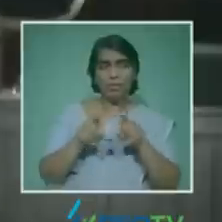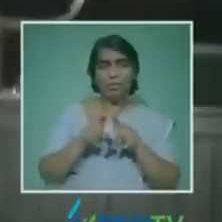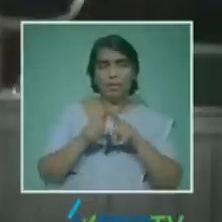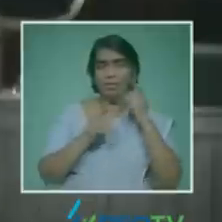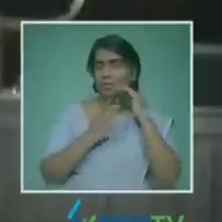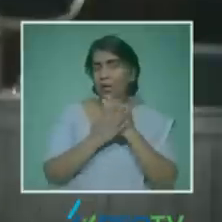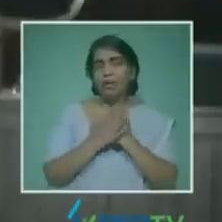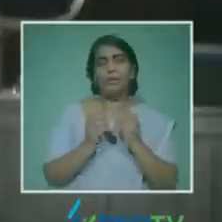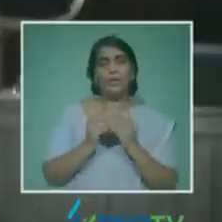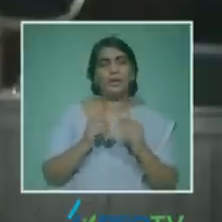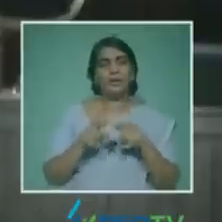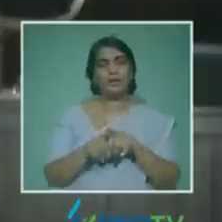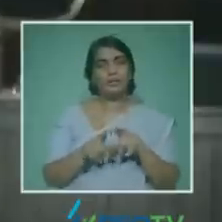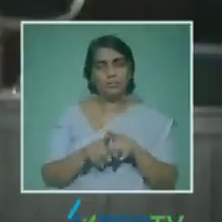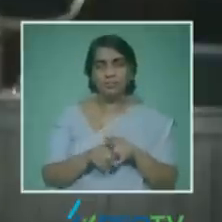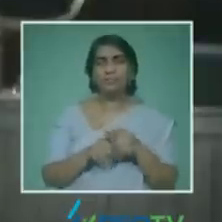අපි යම් වෙනස් වීම වලට